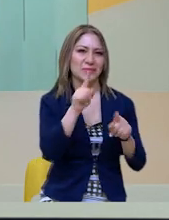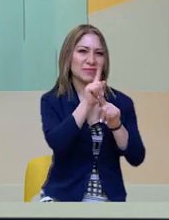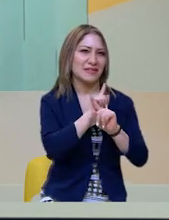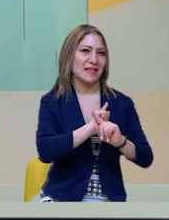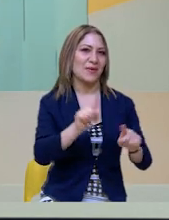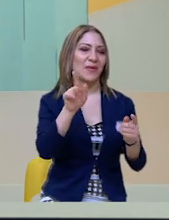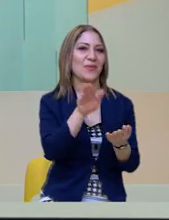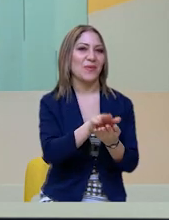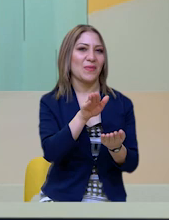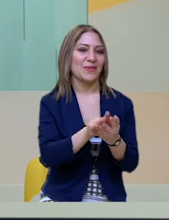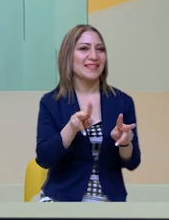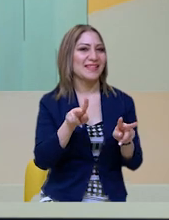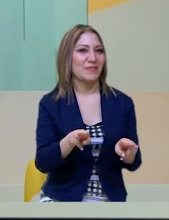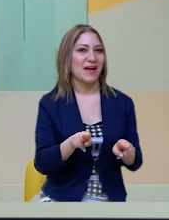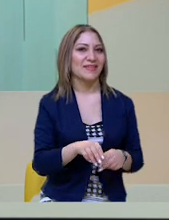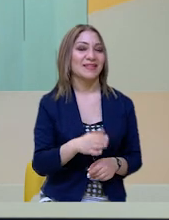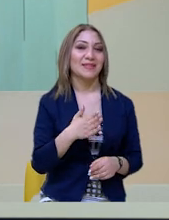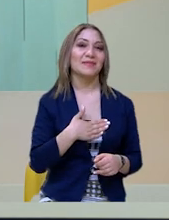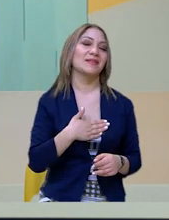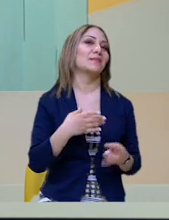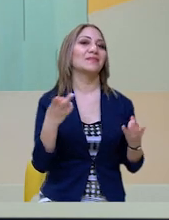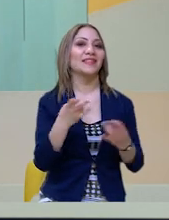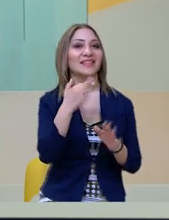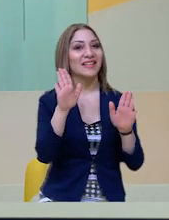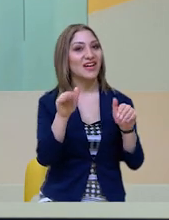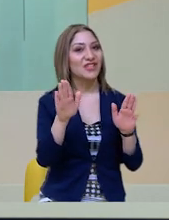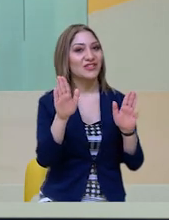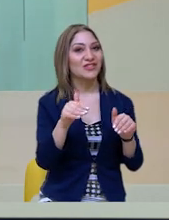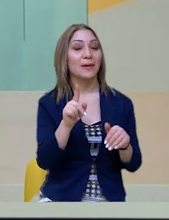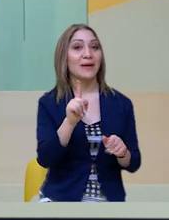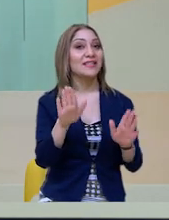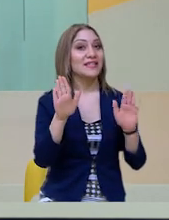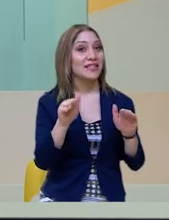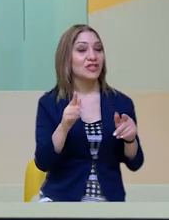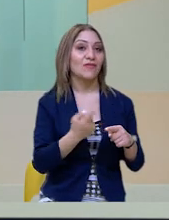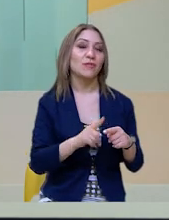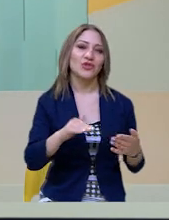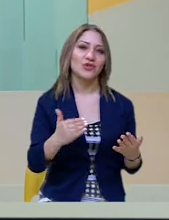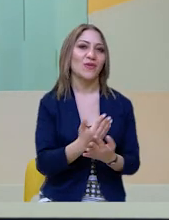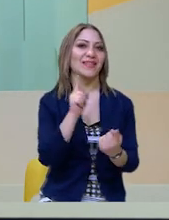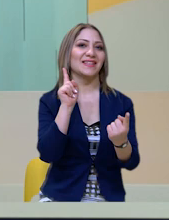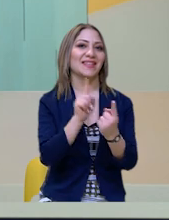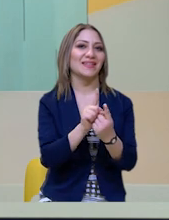տարօրինակ կոկորդիլոսից։ Իսկ մեզ մնում է միայն հրաժեշտ տալ, բայց հրաժեշտ ենք տալիս, որ նորից